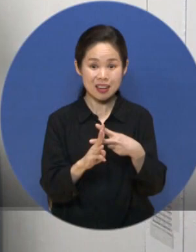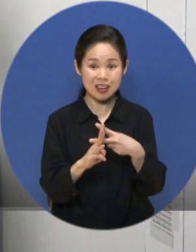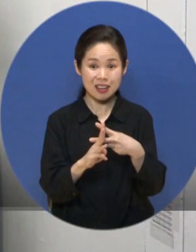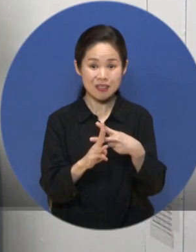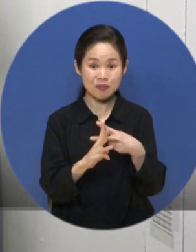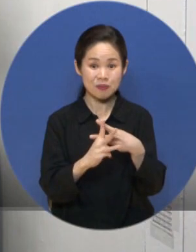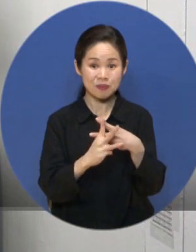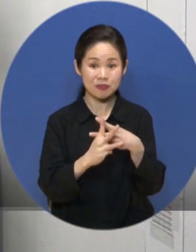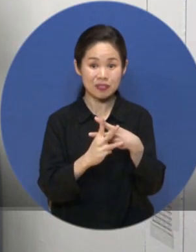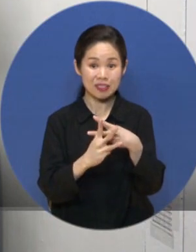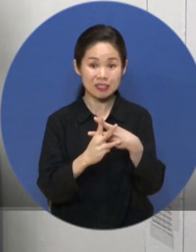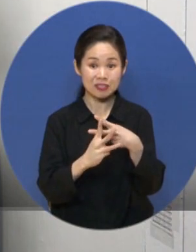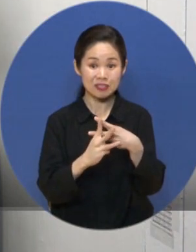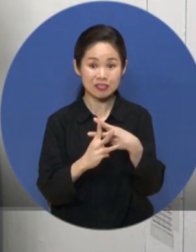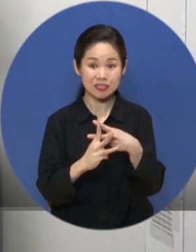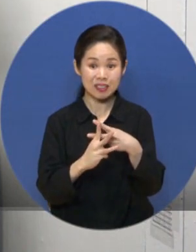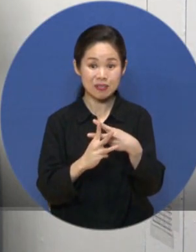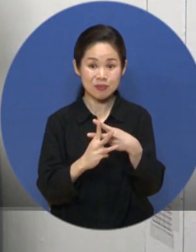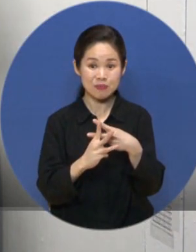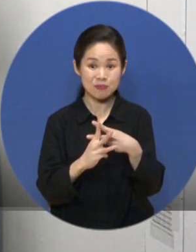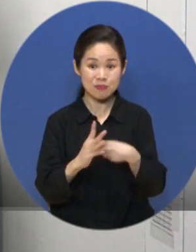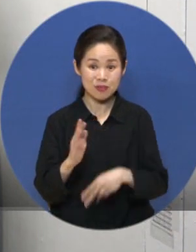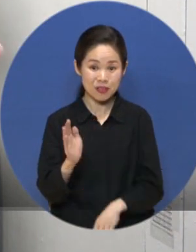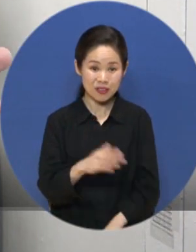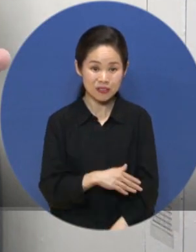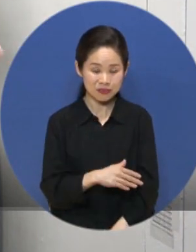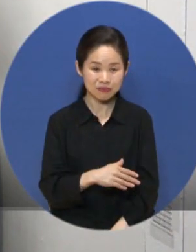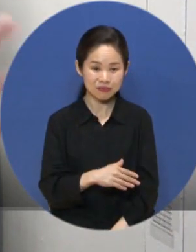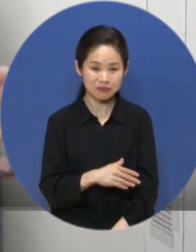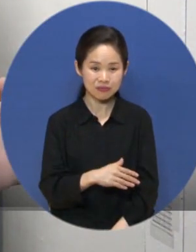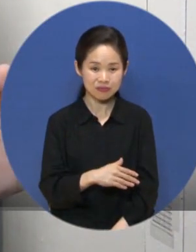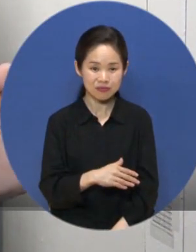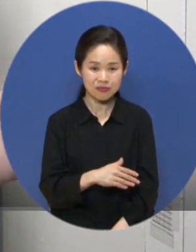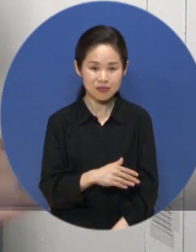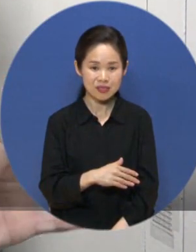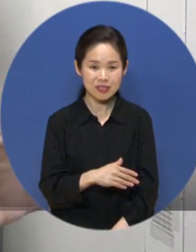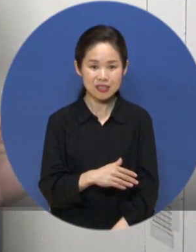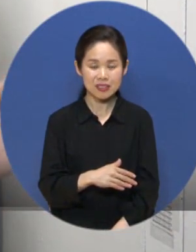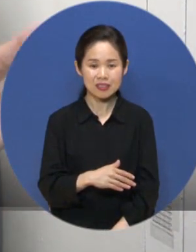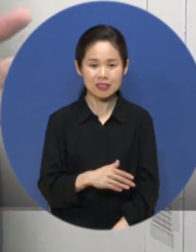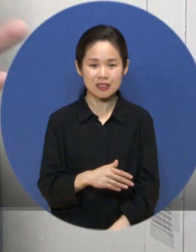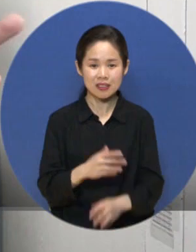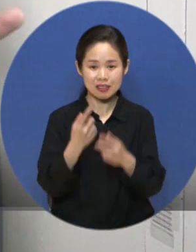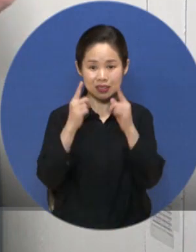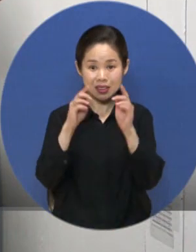중학교 3학년 때부터